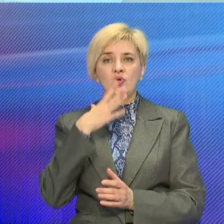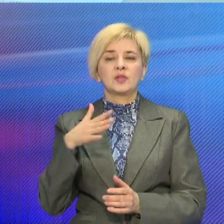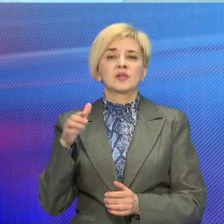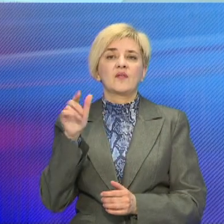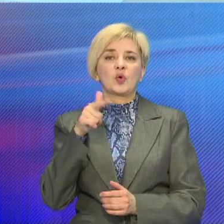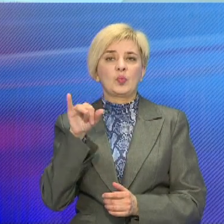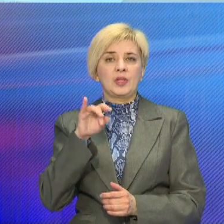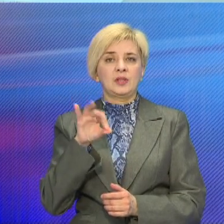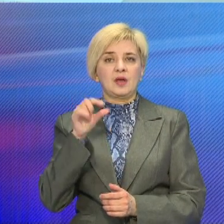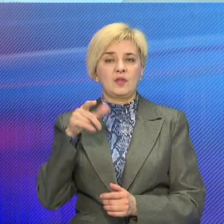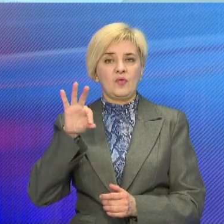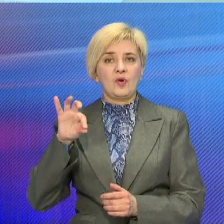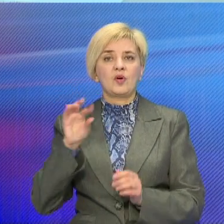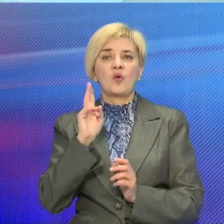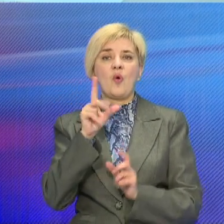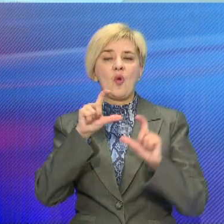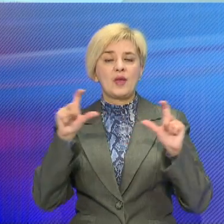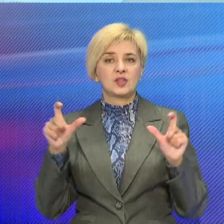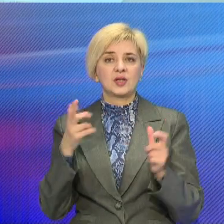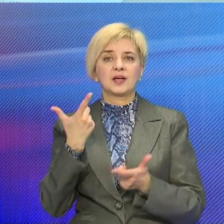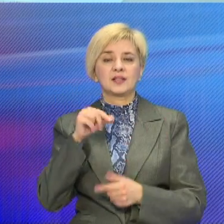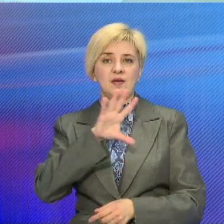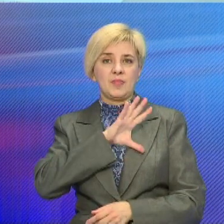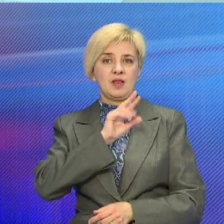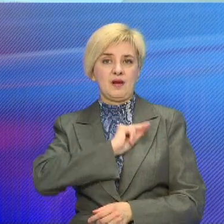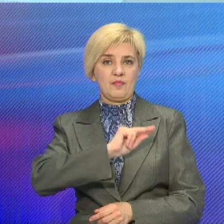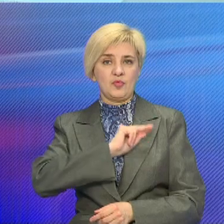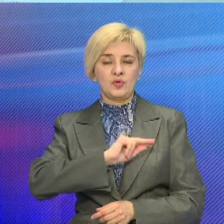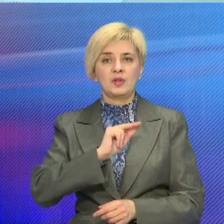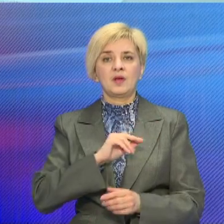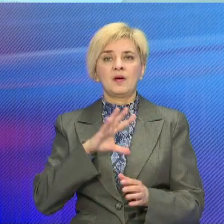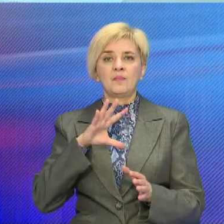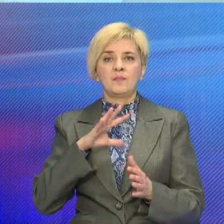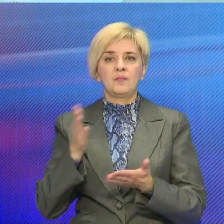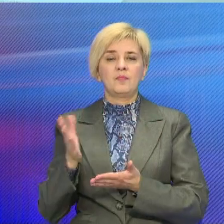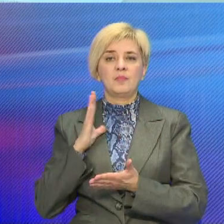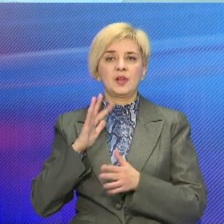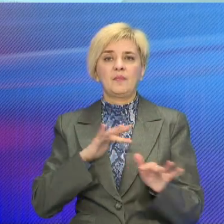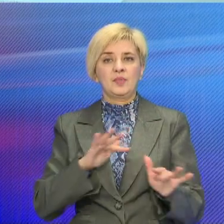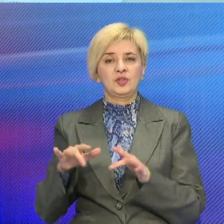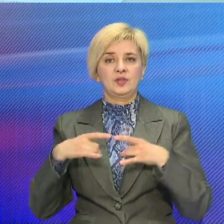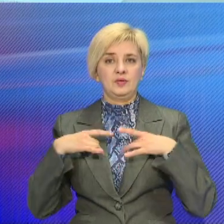неколи працавала педагогом Валентина Баранова и где прошла урочистость. Ирина Юшкевич